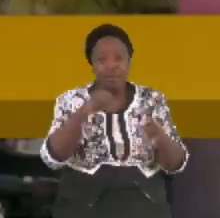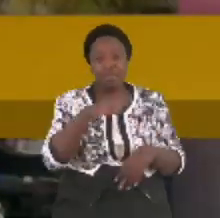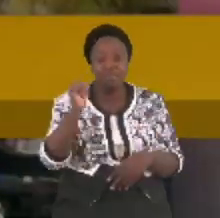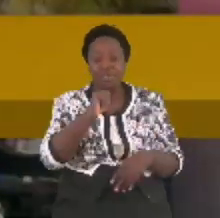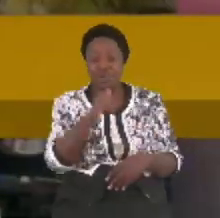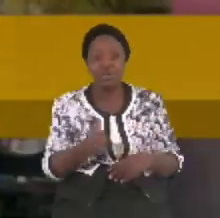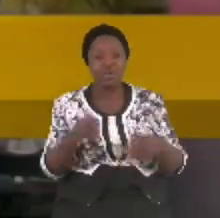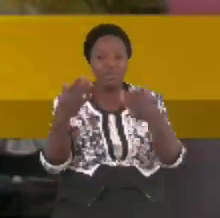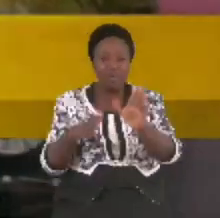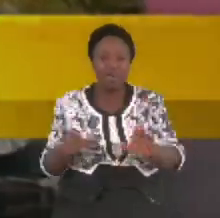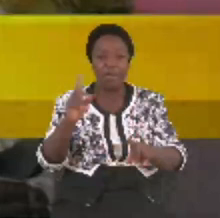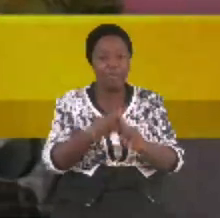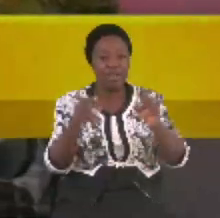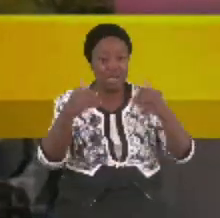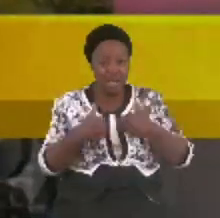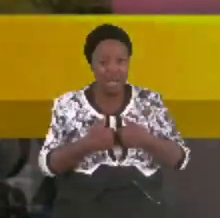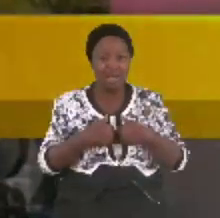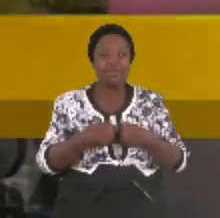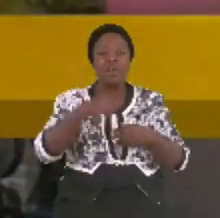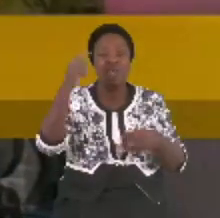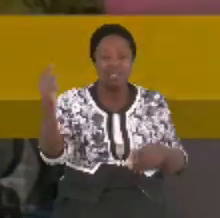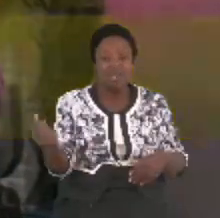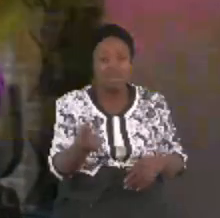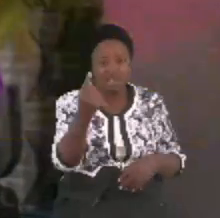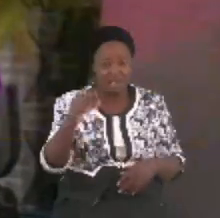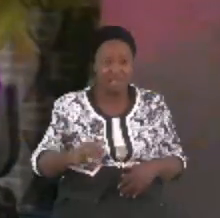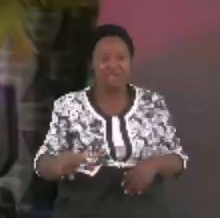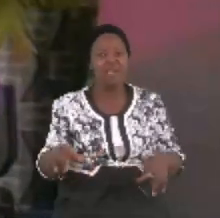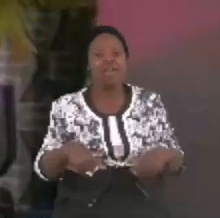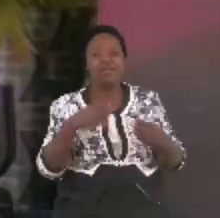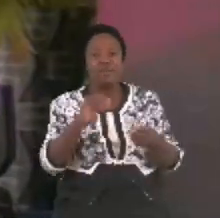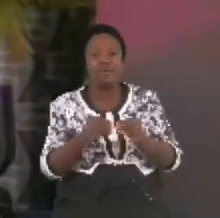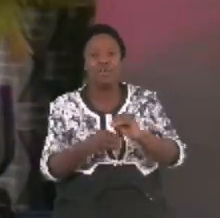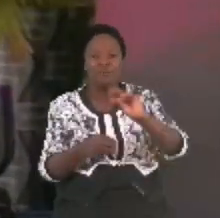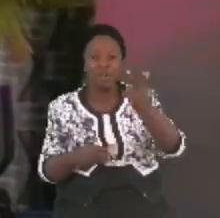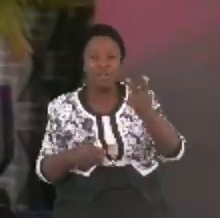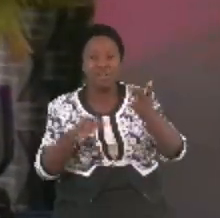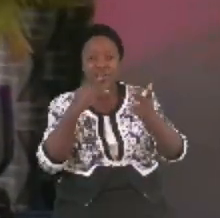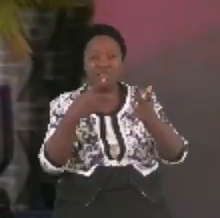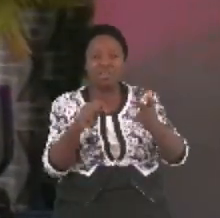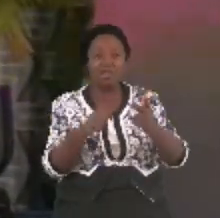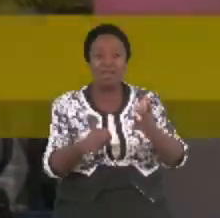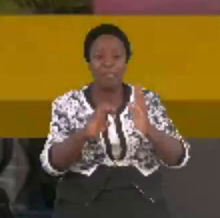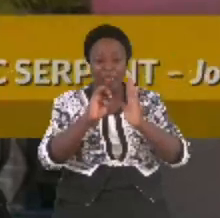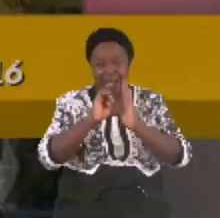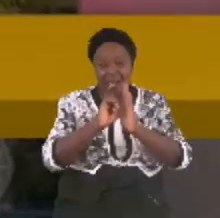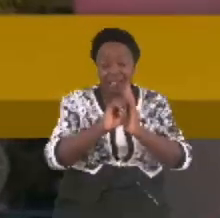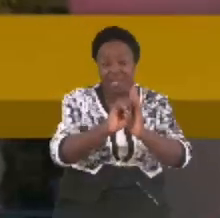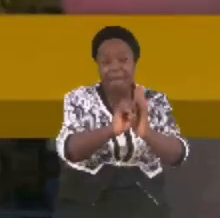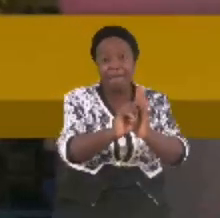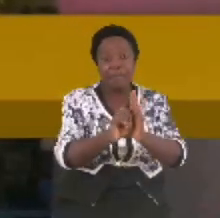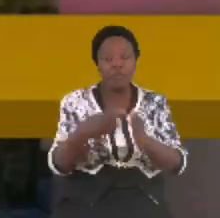ne périsse point, mais ait la vie éternelle. Troisièmement, c'est le serpent symbolique. Le